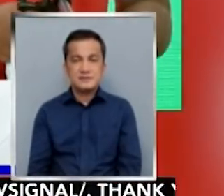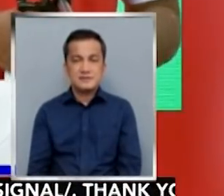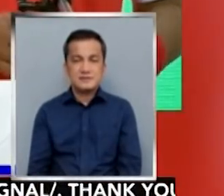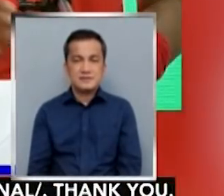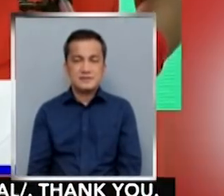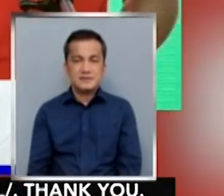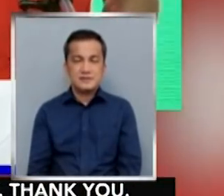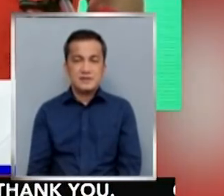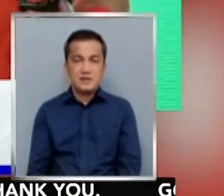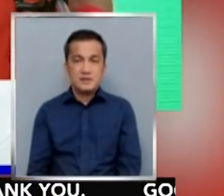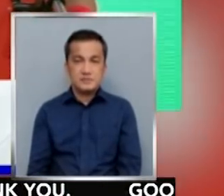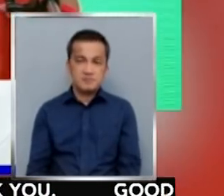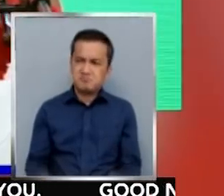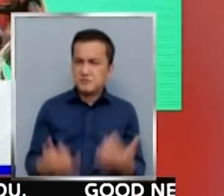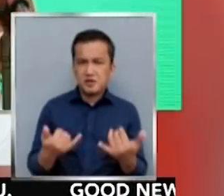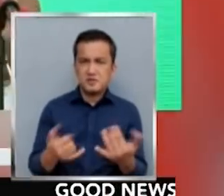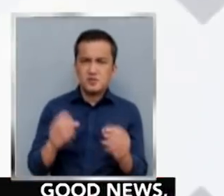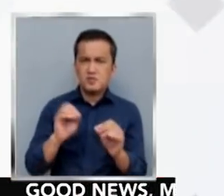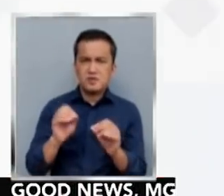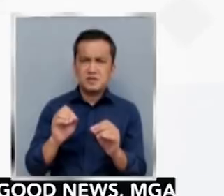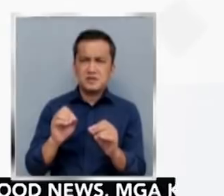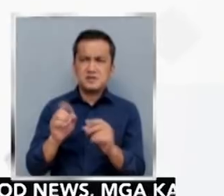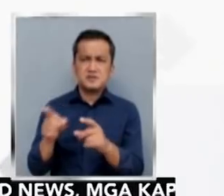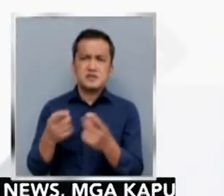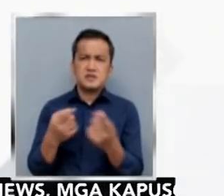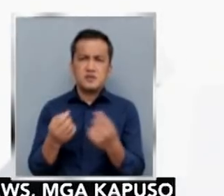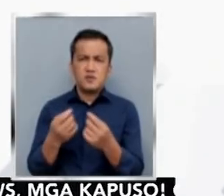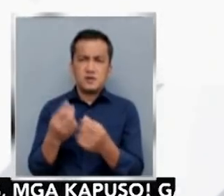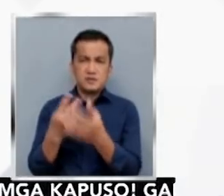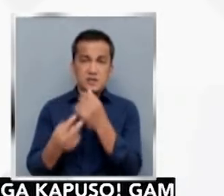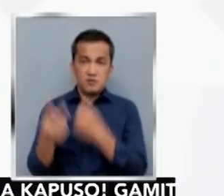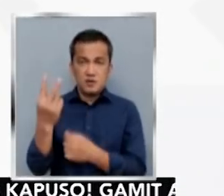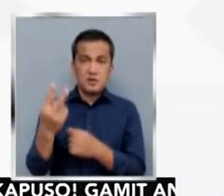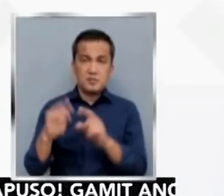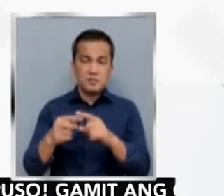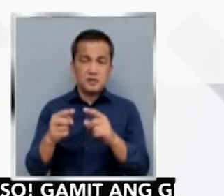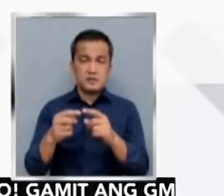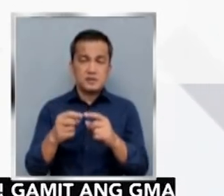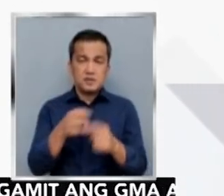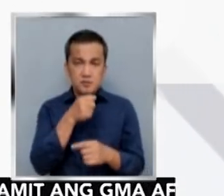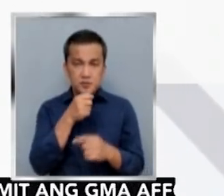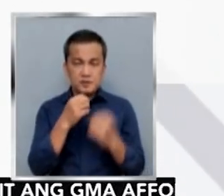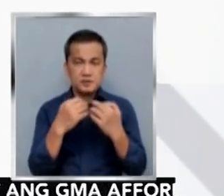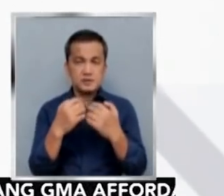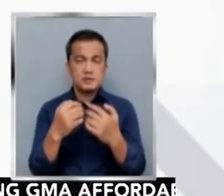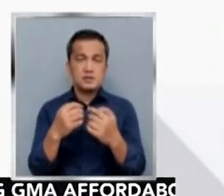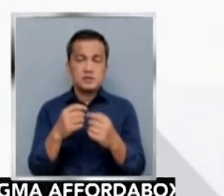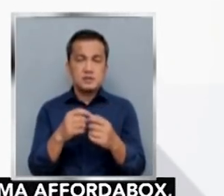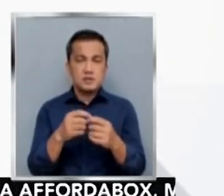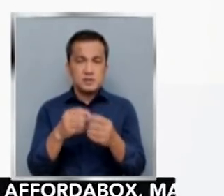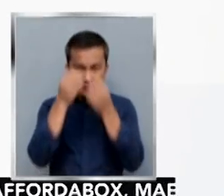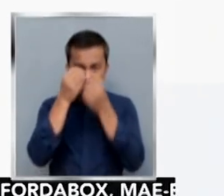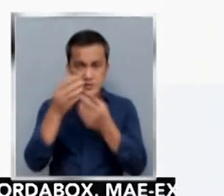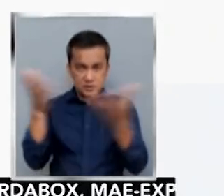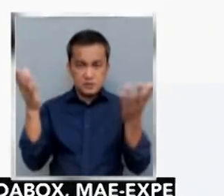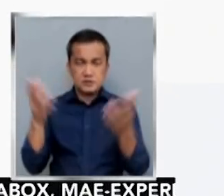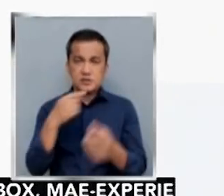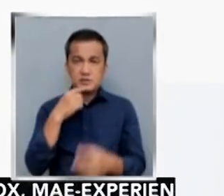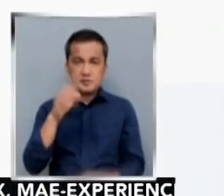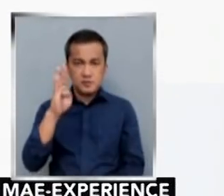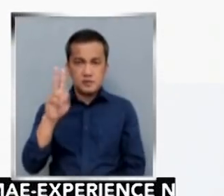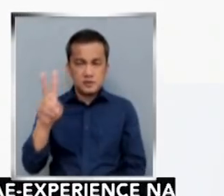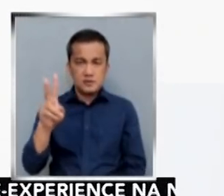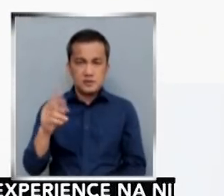Ngayong araw, walang public engagement ang dalawa. Pero sa isang press release, sinabi ni Marcos na isusulong niya ang modernisasyon ng